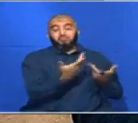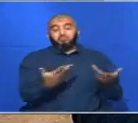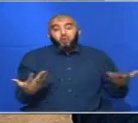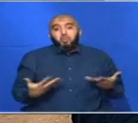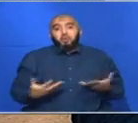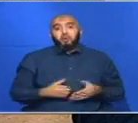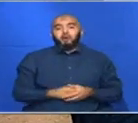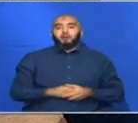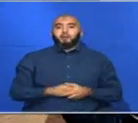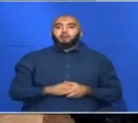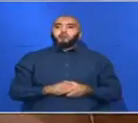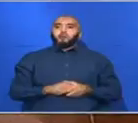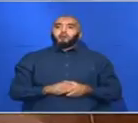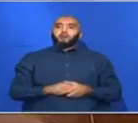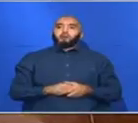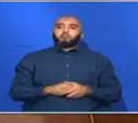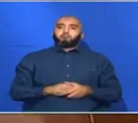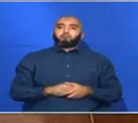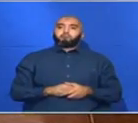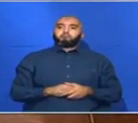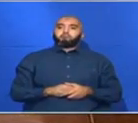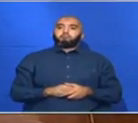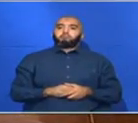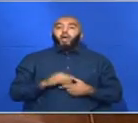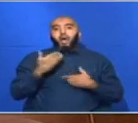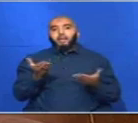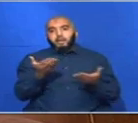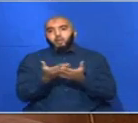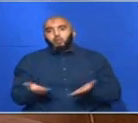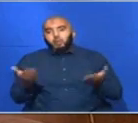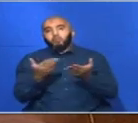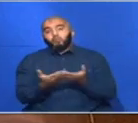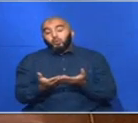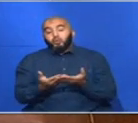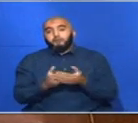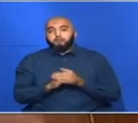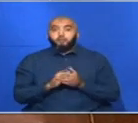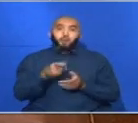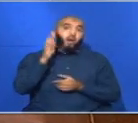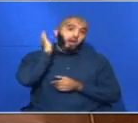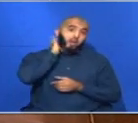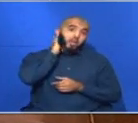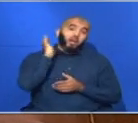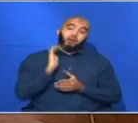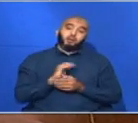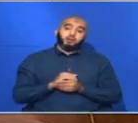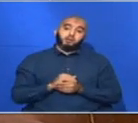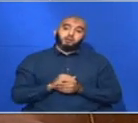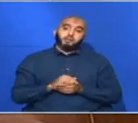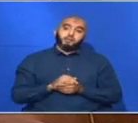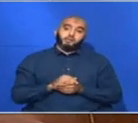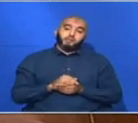الناس في حالتك 80 ايوه وبالتالي فانت ليس من مهمتك ان تاخذ هذه